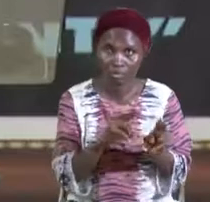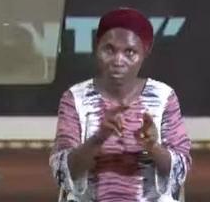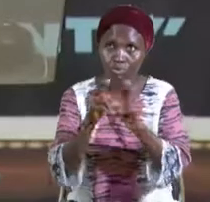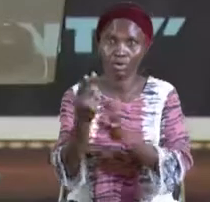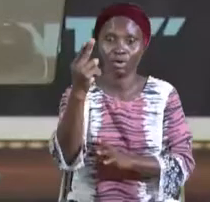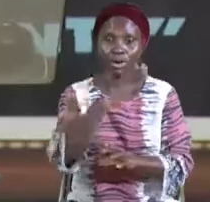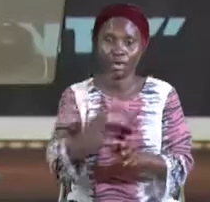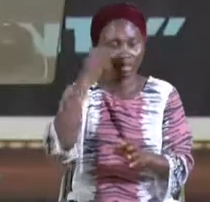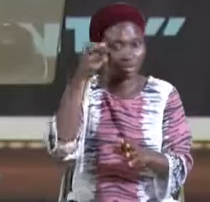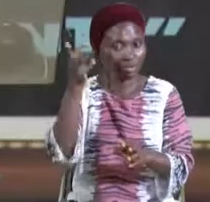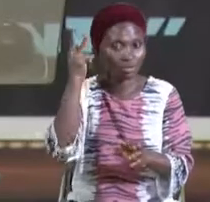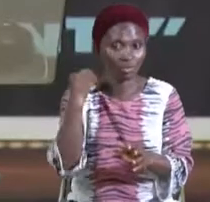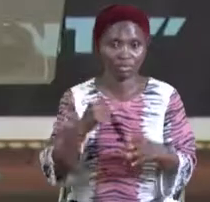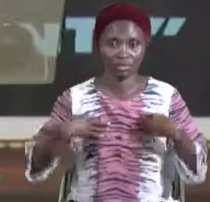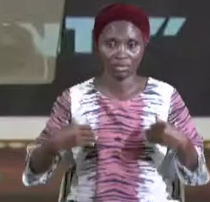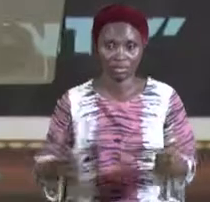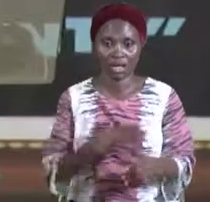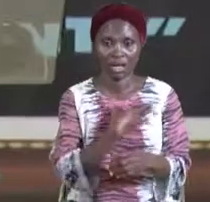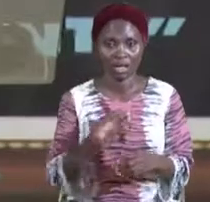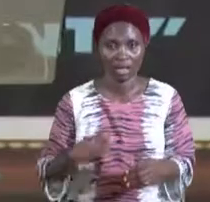il fut guéri. Et vit tout